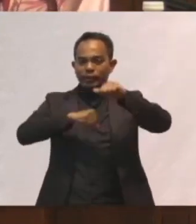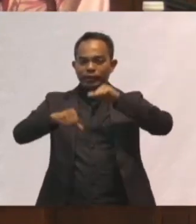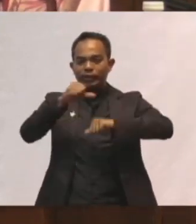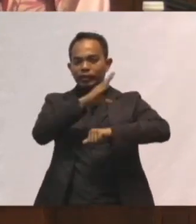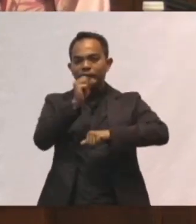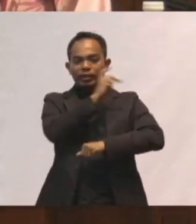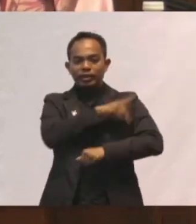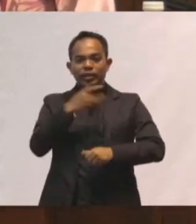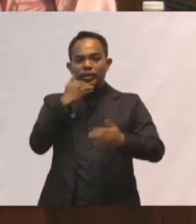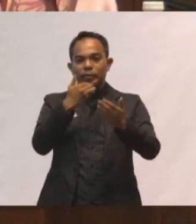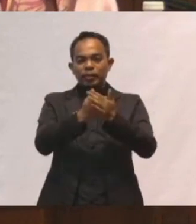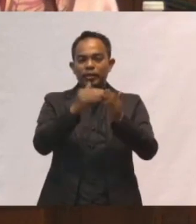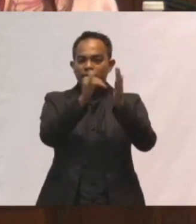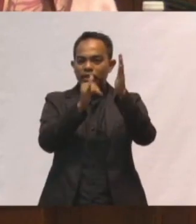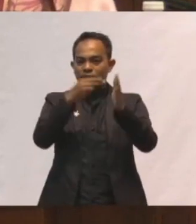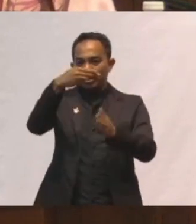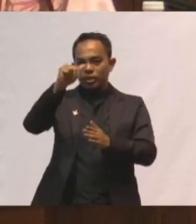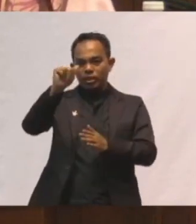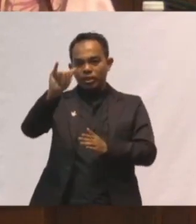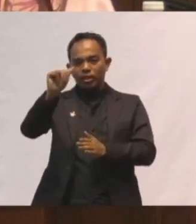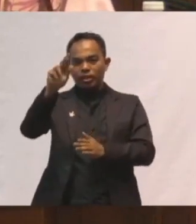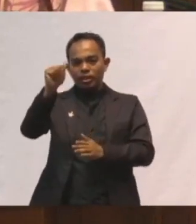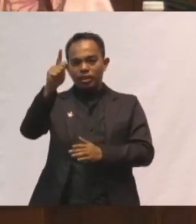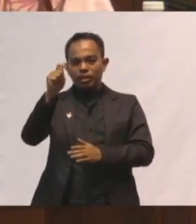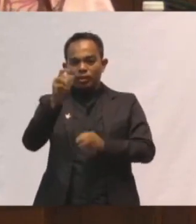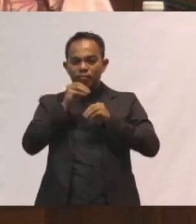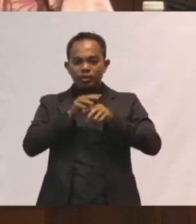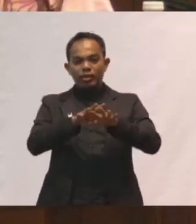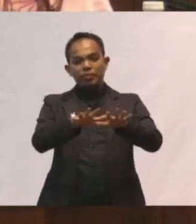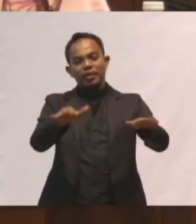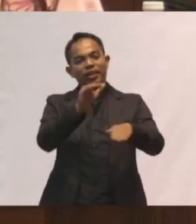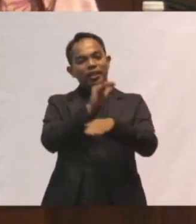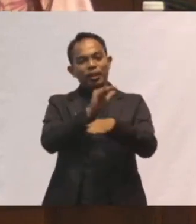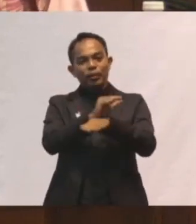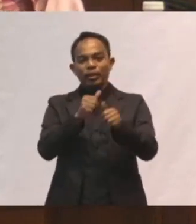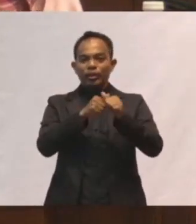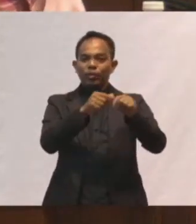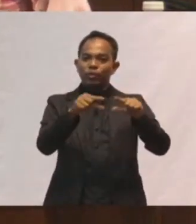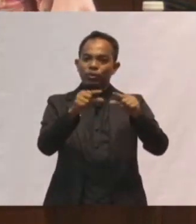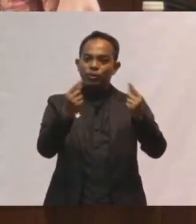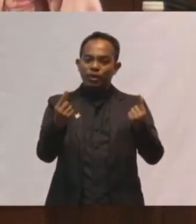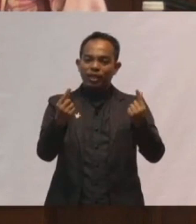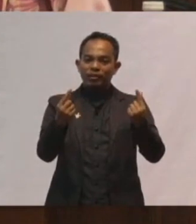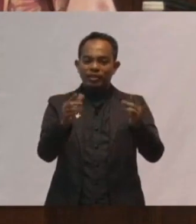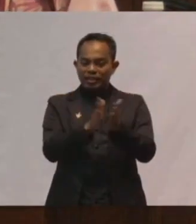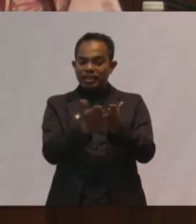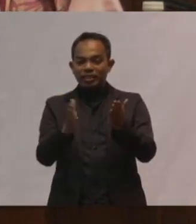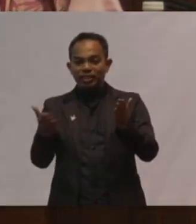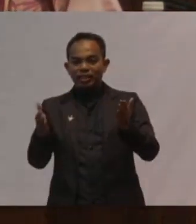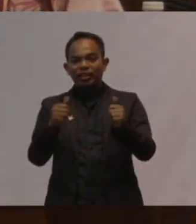ini, Yayasan Hayrat juga memanjangkan risalah dakwah berdasarkan Al-Quran, Risalah An-Nur karangan Badiun